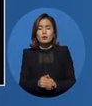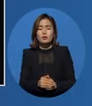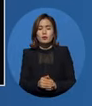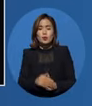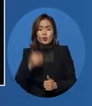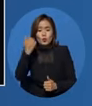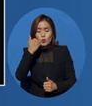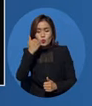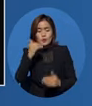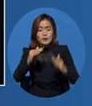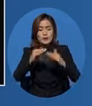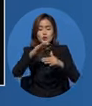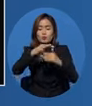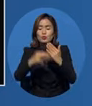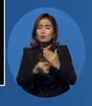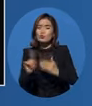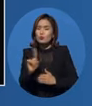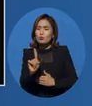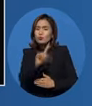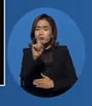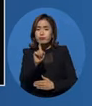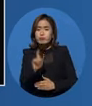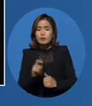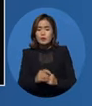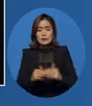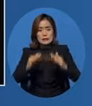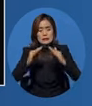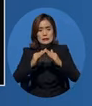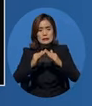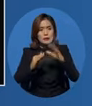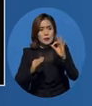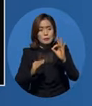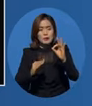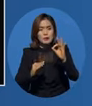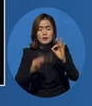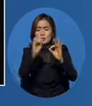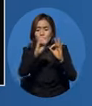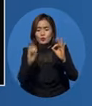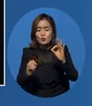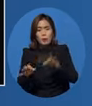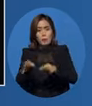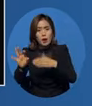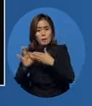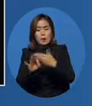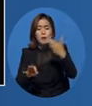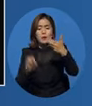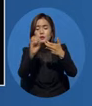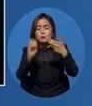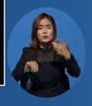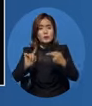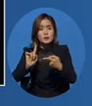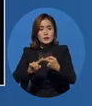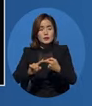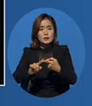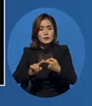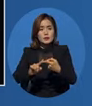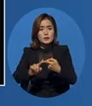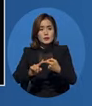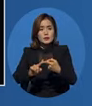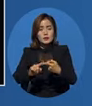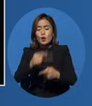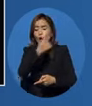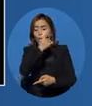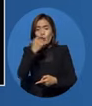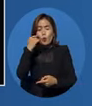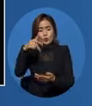누나 g 프로젝트 니까 어 집값의 10% 만 출자 하면 80% 는 어 보증기관